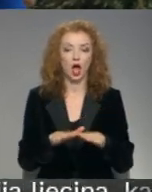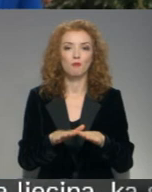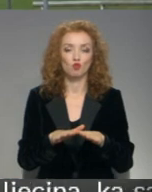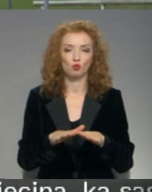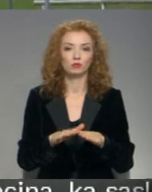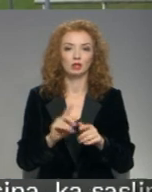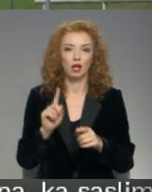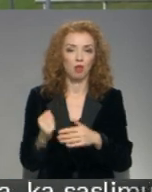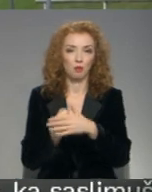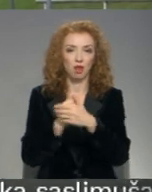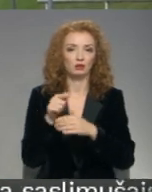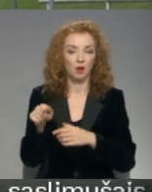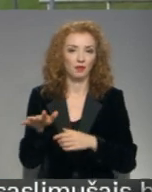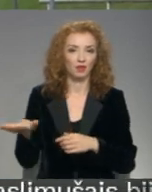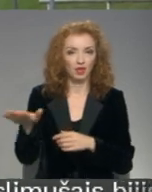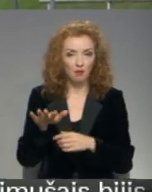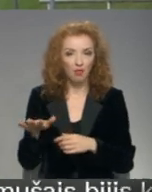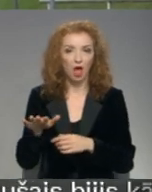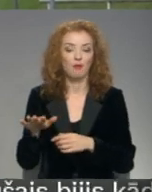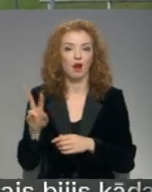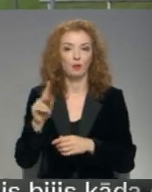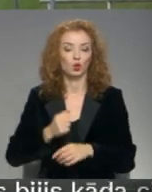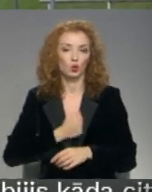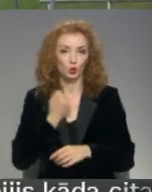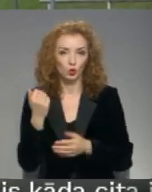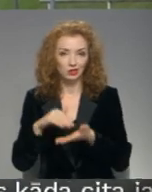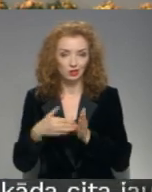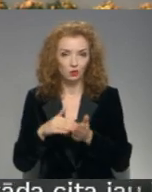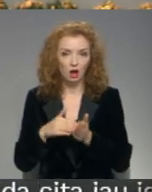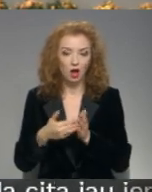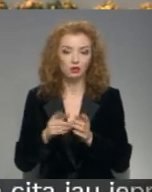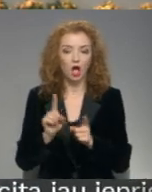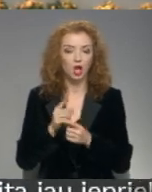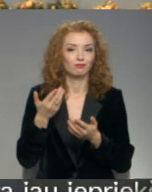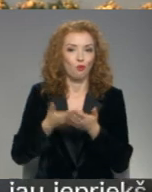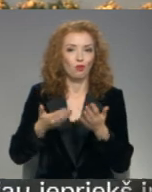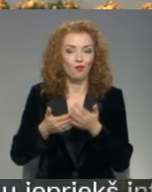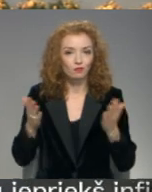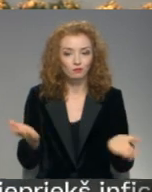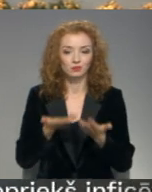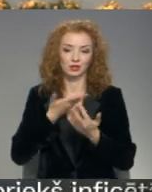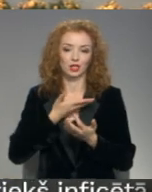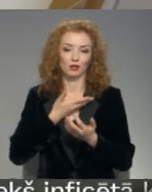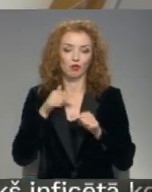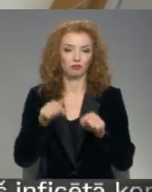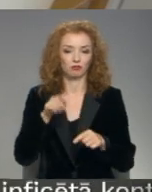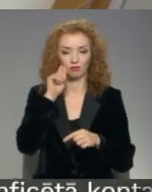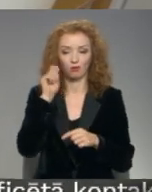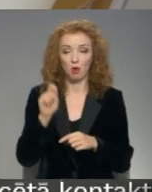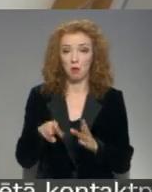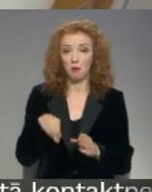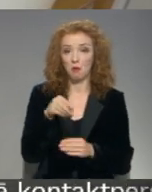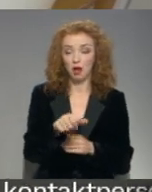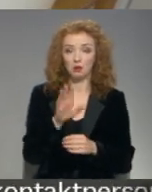signālu šīm ģimenēm, ka par viņām domā, gan reāli finansiāli atbalstu, gan motivēs dzīvot un būt Madonā mūsu novadā. Maksa